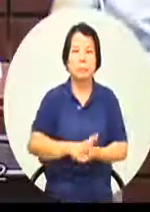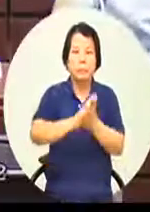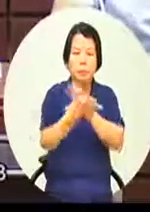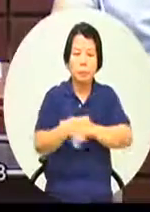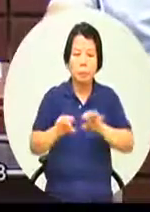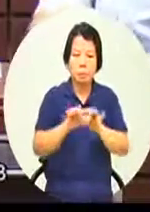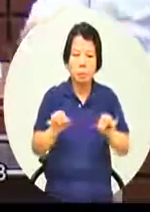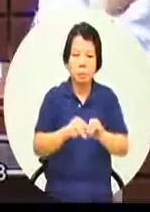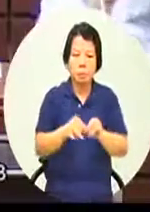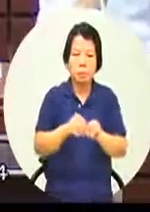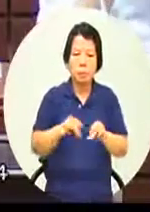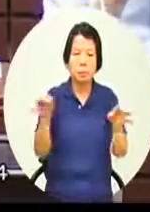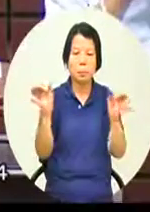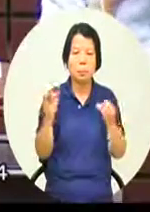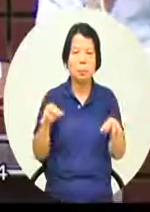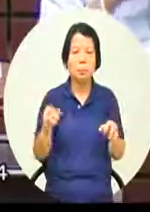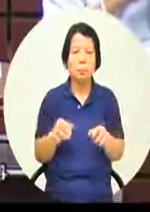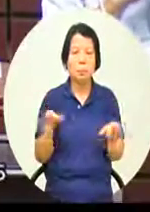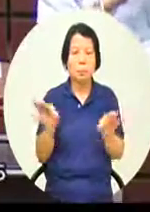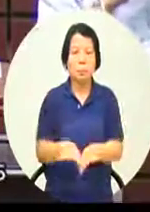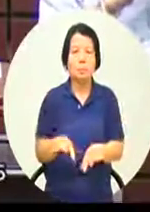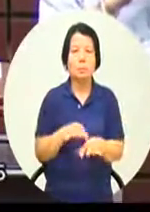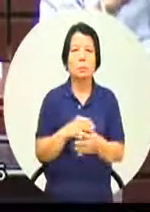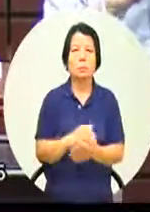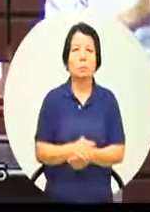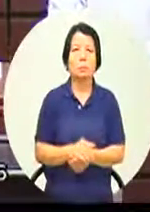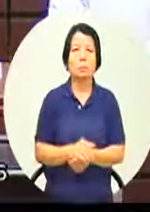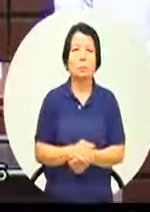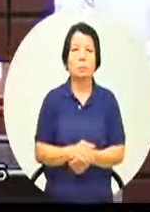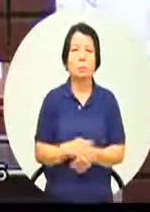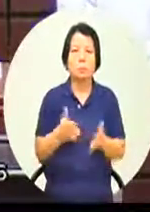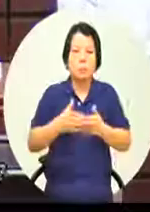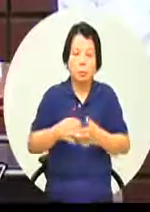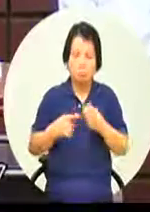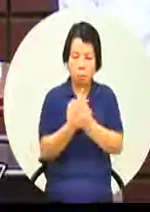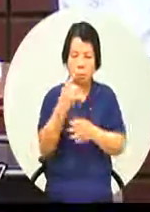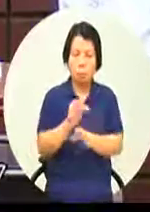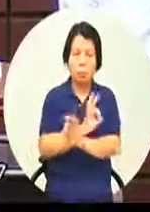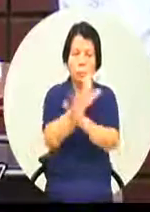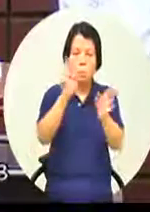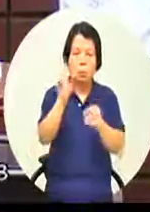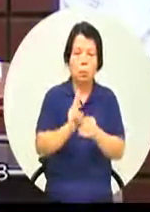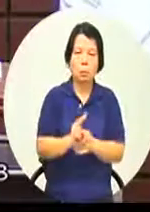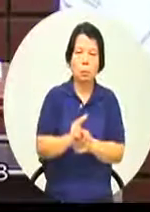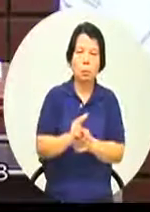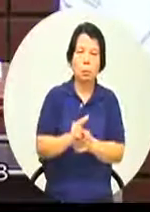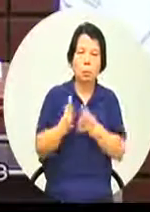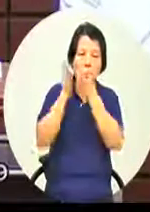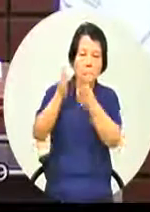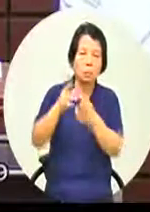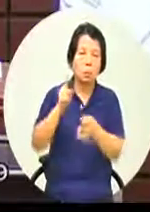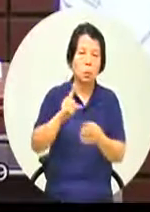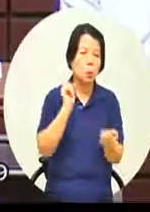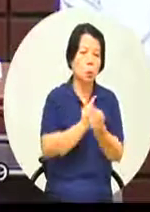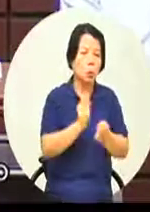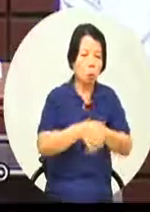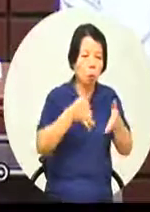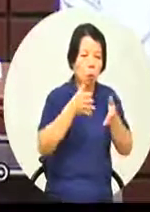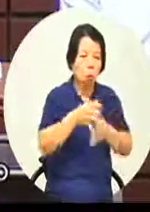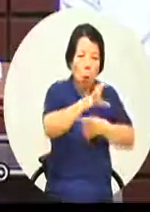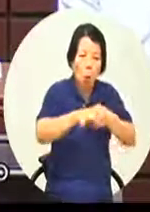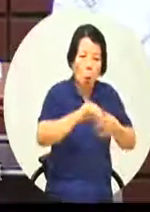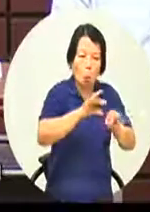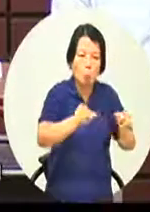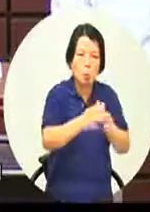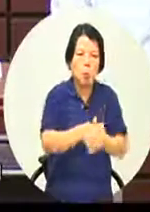地浪费，他每天只是 要一个光电而已，这个就是对农地的损失，